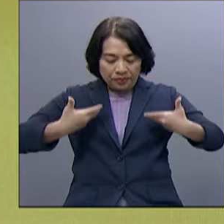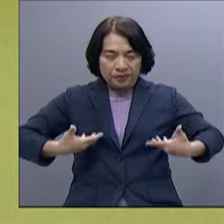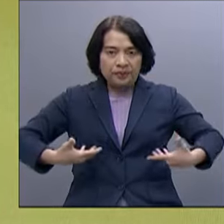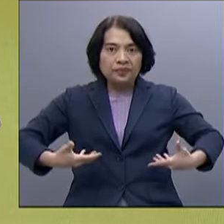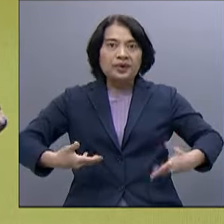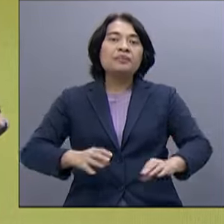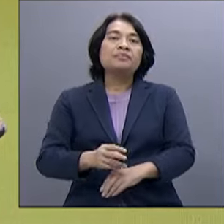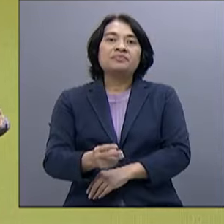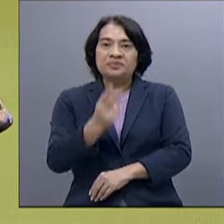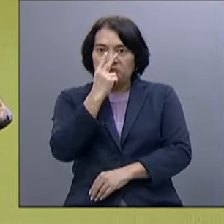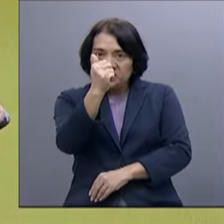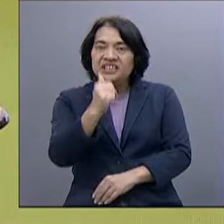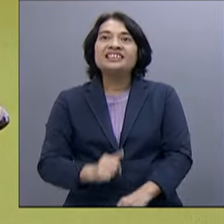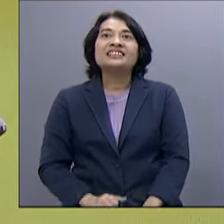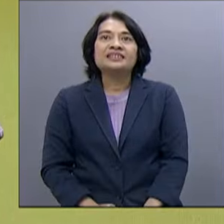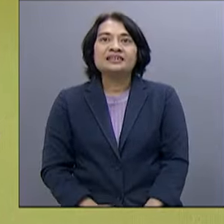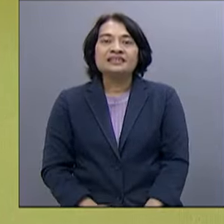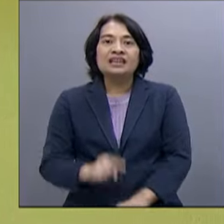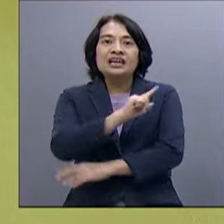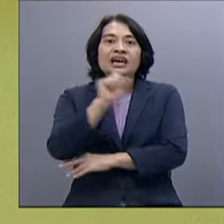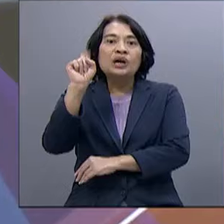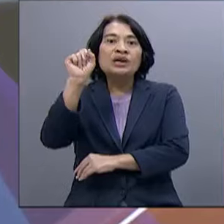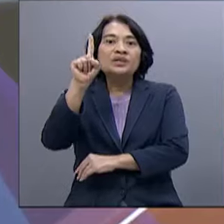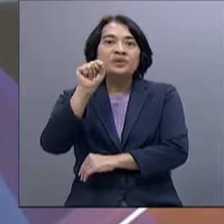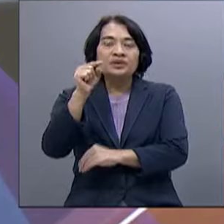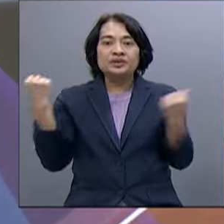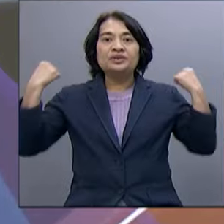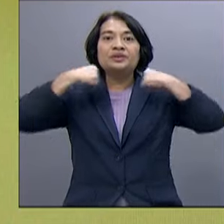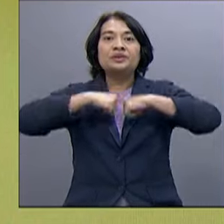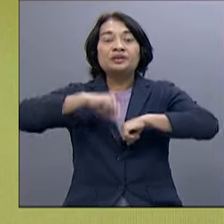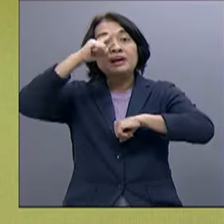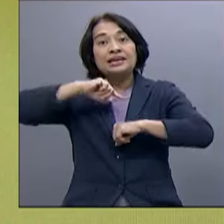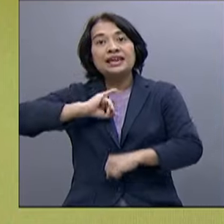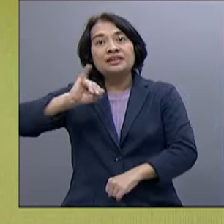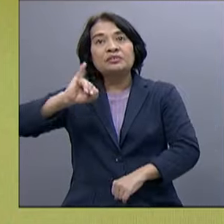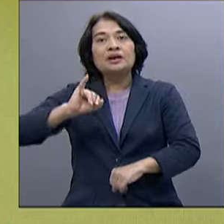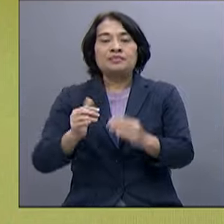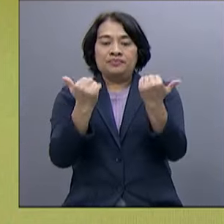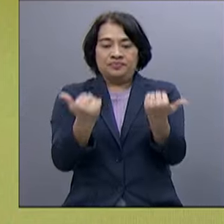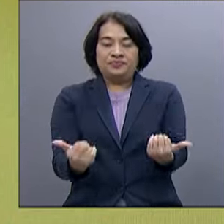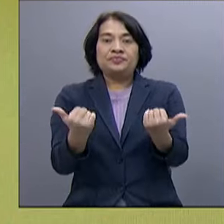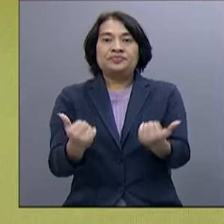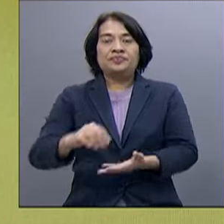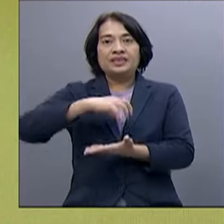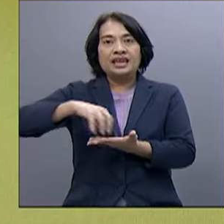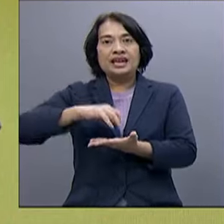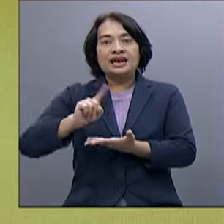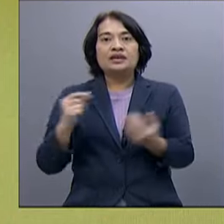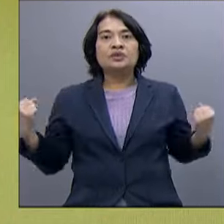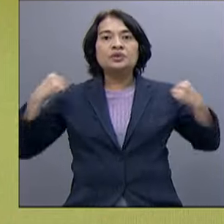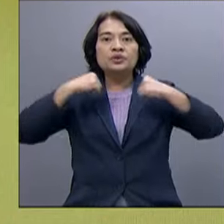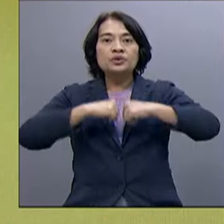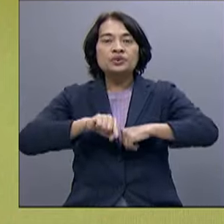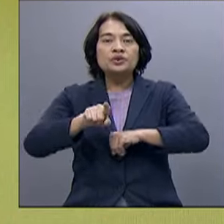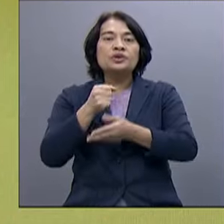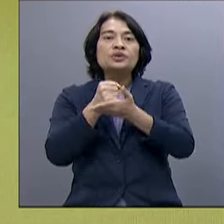รามีการสวมใส่ผ้าไทยใช่ไหมน้องยุ้ย ใช่แล้วค่ะ อย่างชุดของเราวันนี้เนี่ยเดี๋ยวบอกแบบนี้ก่อนนะคะเราก็ได้รับการสนับสนุนมาจาก